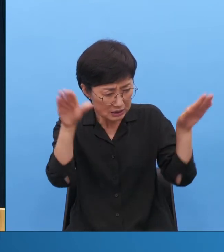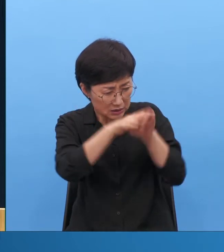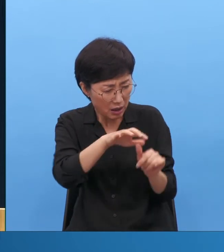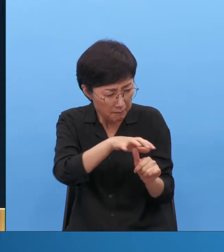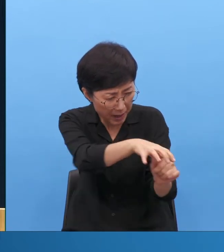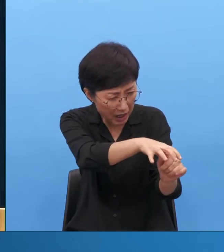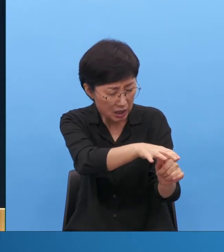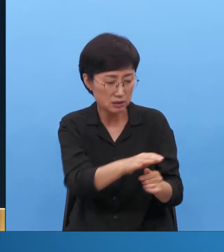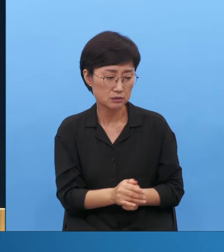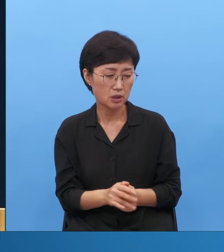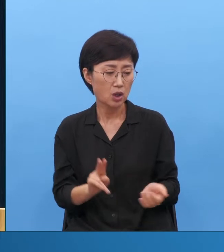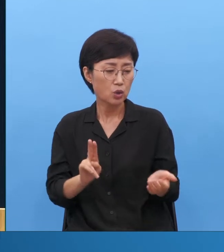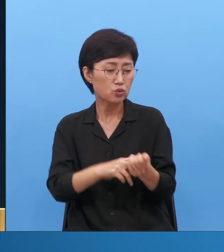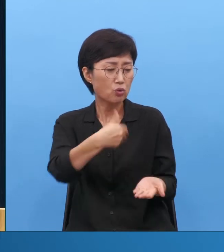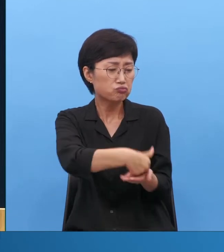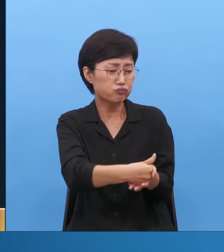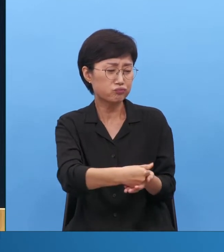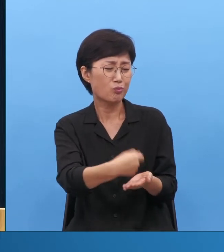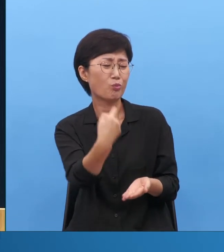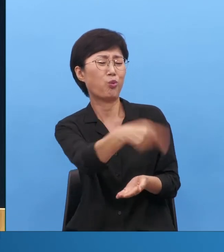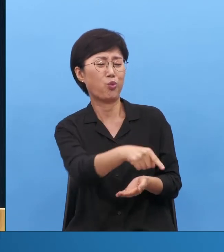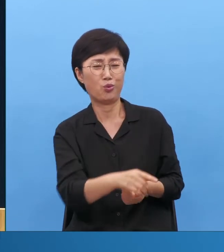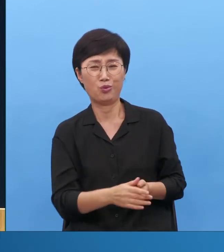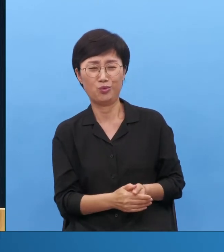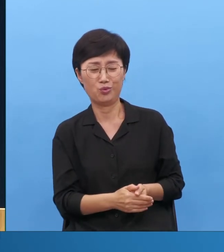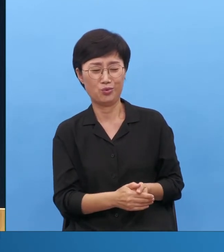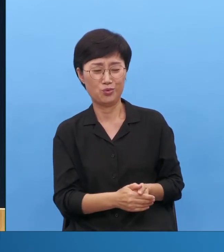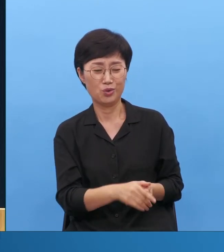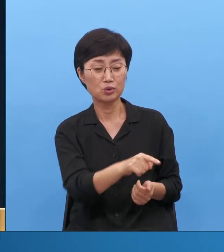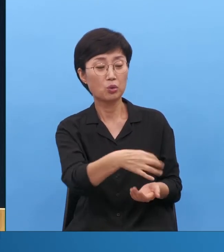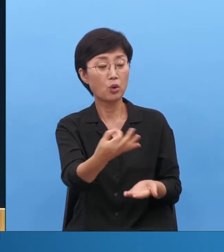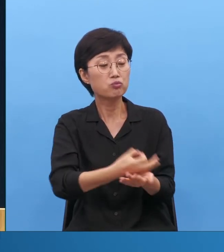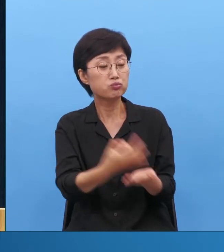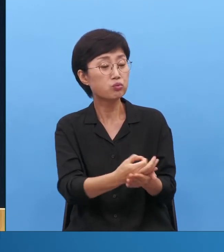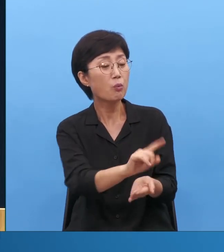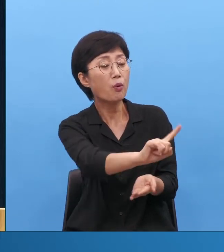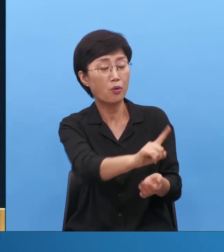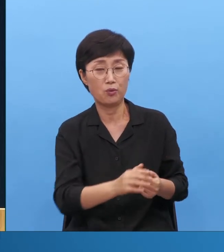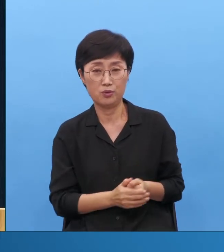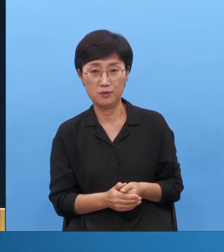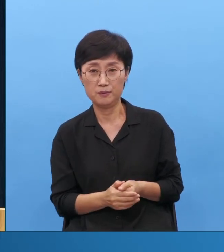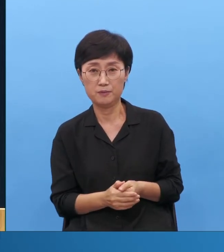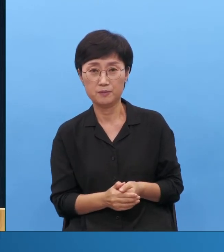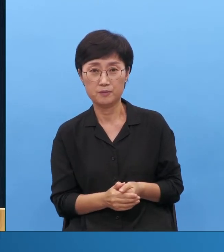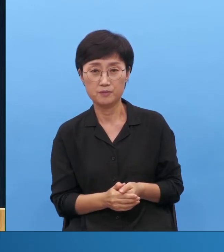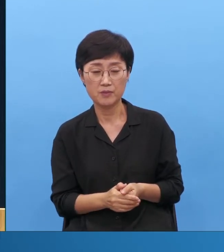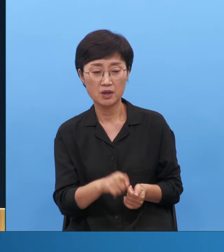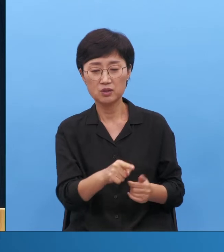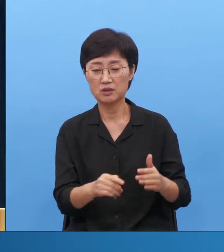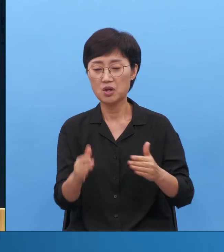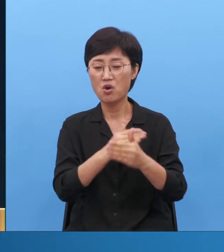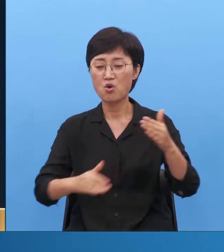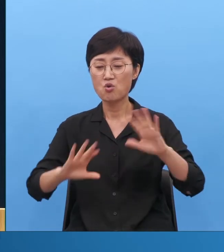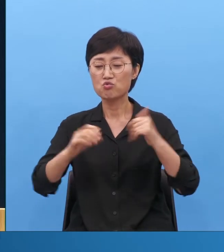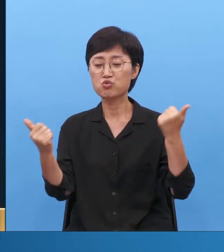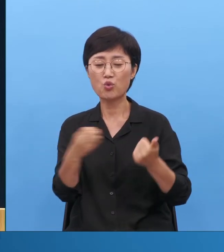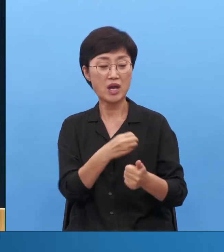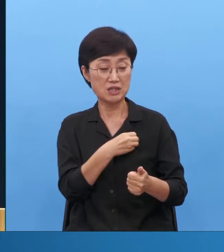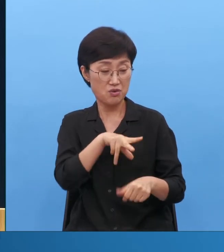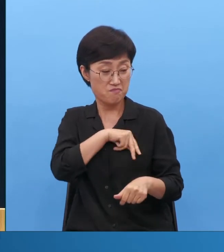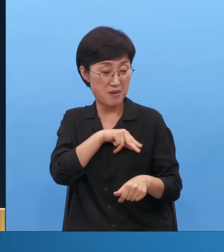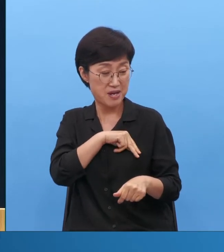뭔 표적을 구하느냐? What signs are you in search 이 of? 돈 거 뭐 할 건데? With all that money, what will you do? 사내들인 공회원 70명 회원이면